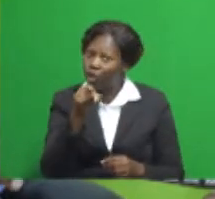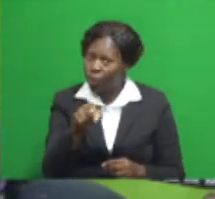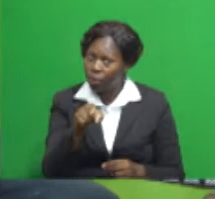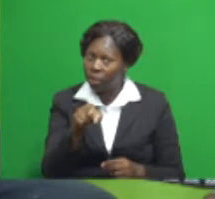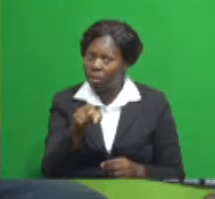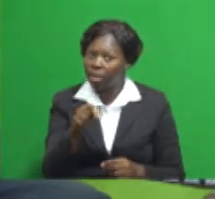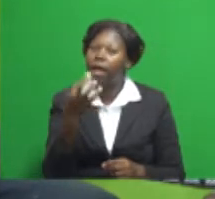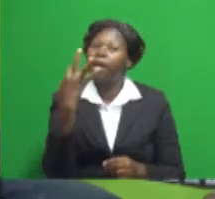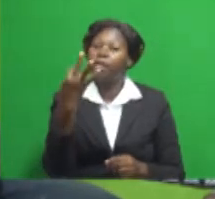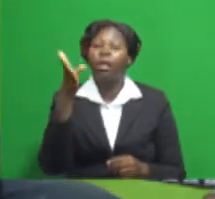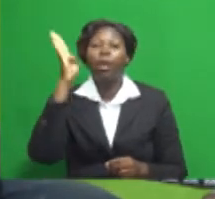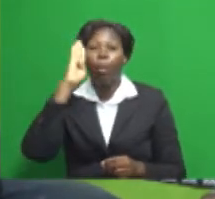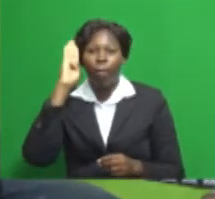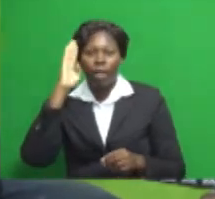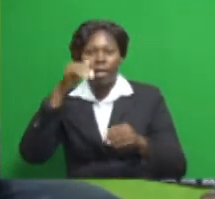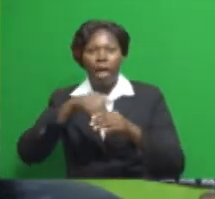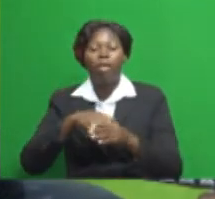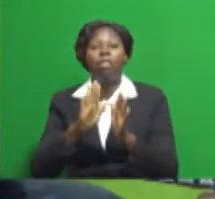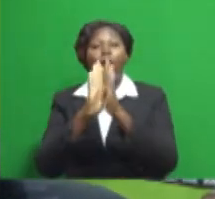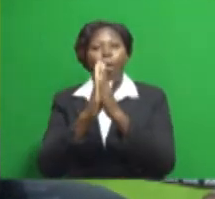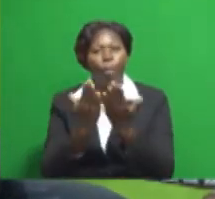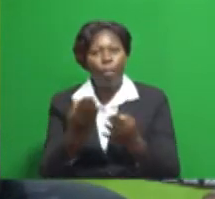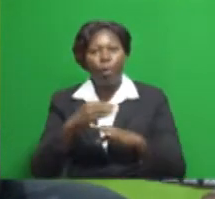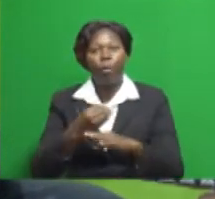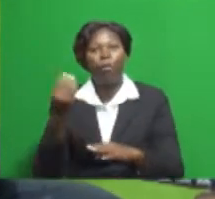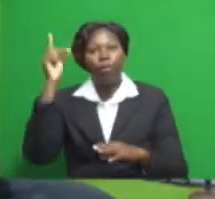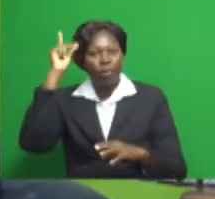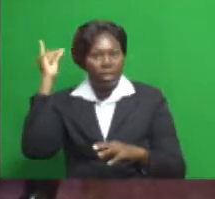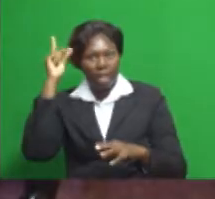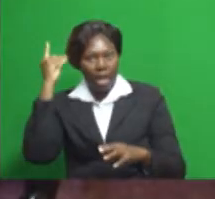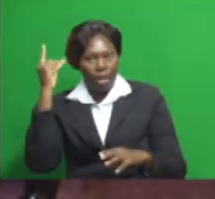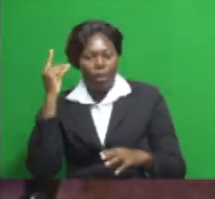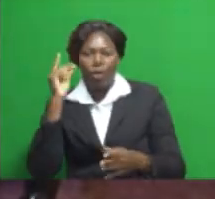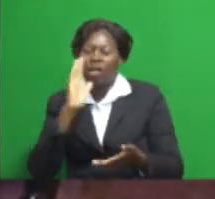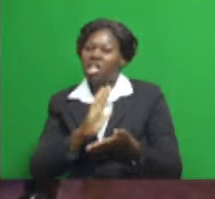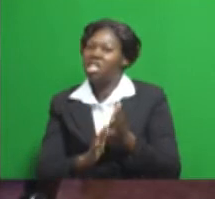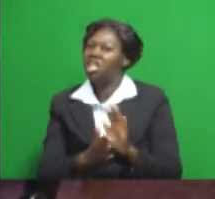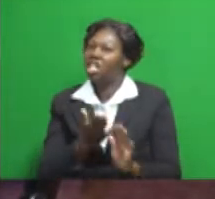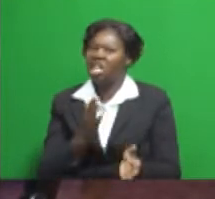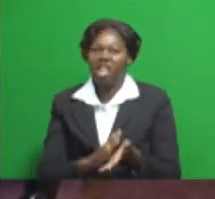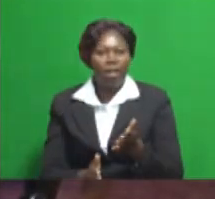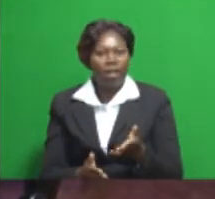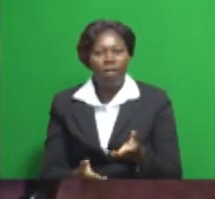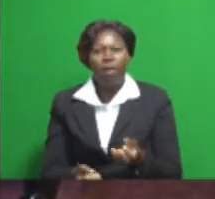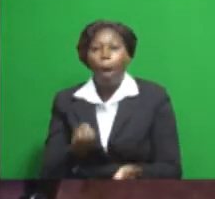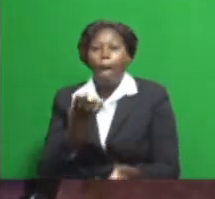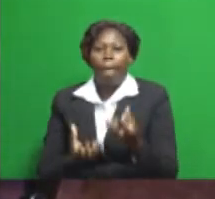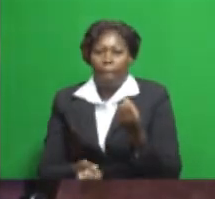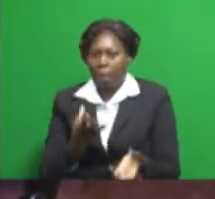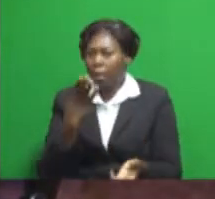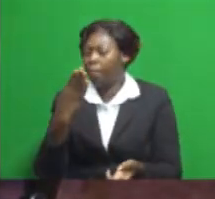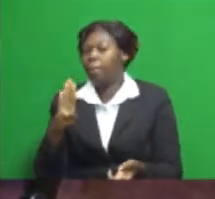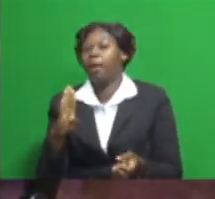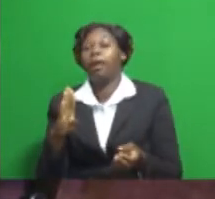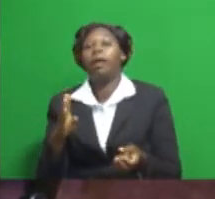Tichiri mubhuku raDhanieri vatereri rataka kurudzirwa naKristu kuna Mateo 24. That's right. Kunzikana muruda kuziva zvakawanda